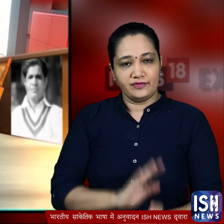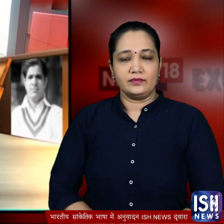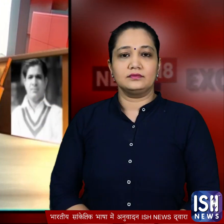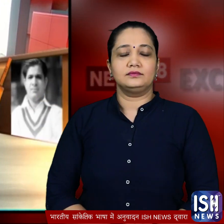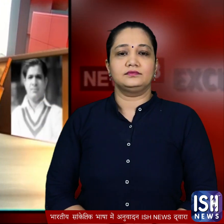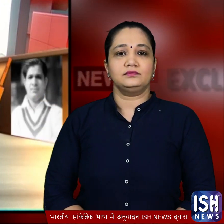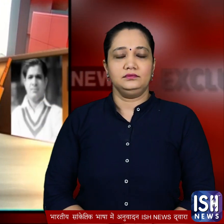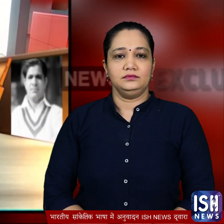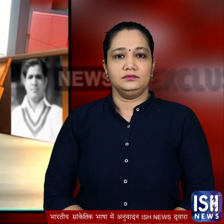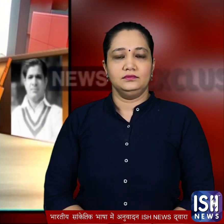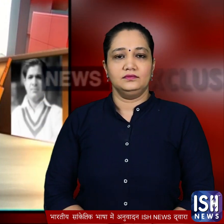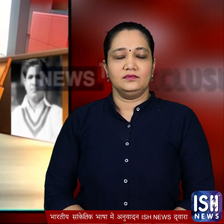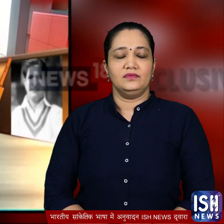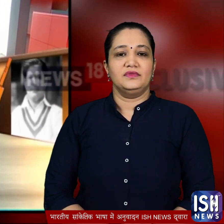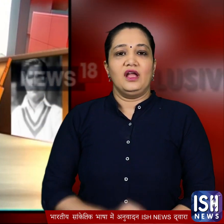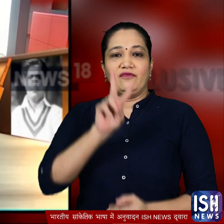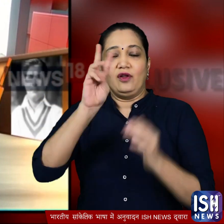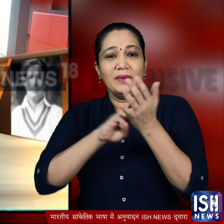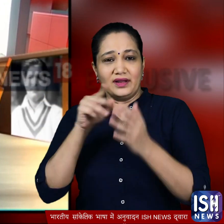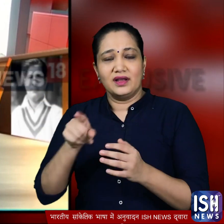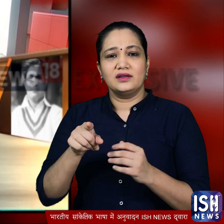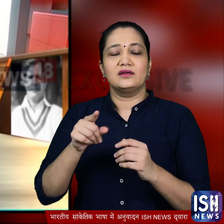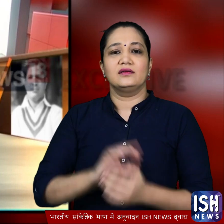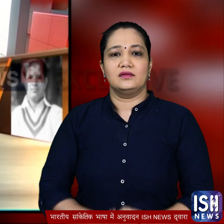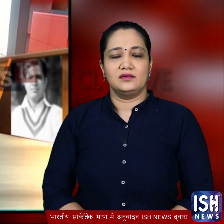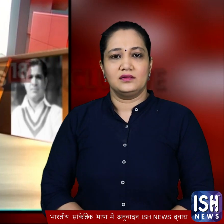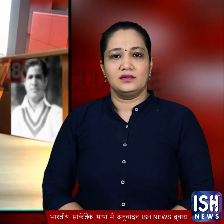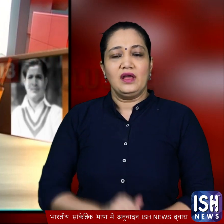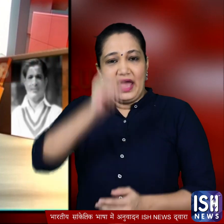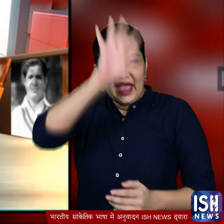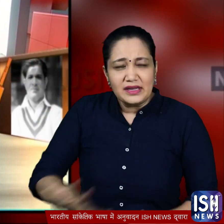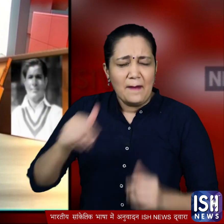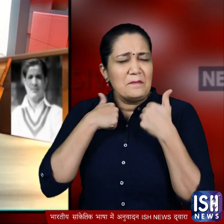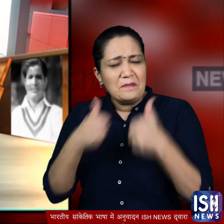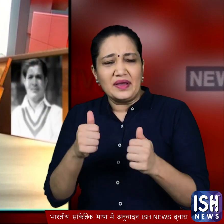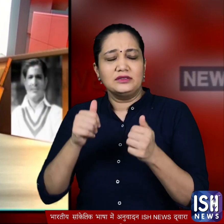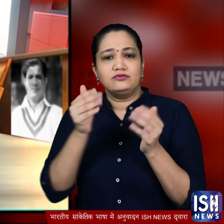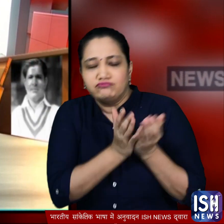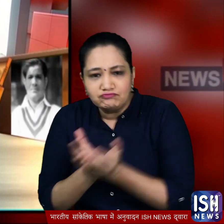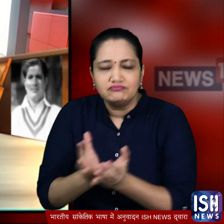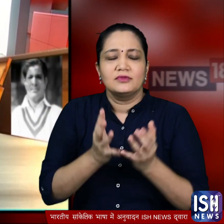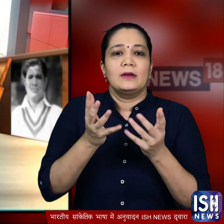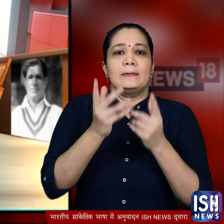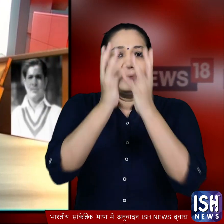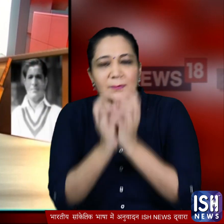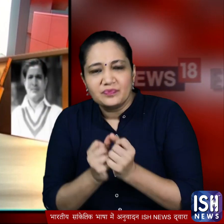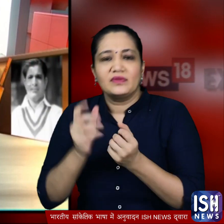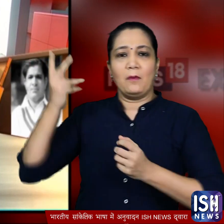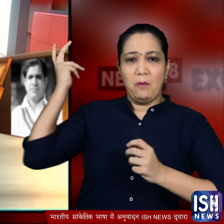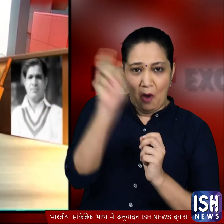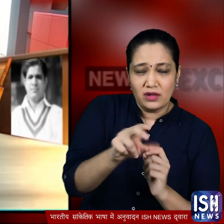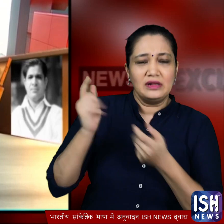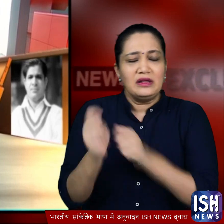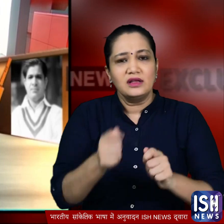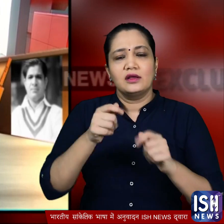दी गई। वीनू मांकड़ की गिनती भारत के बेहतरीन ऑलराउंडर में होती थी। उन्होंने